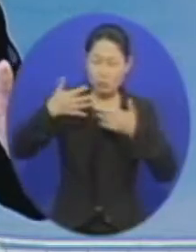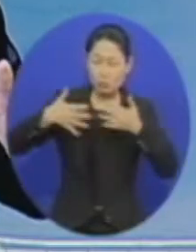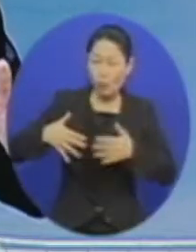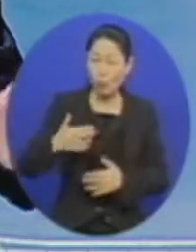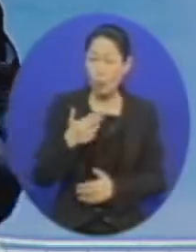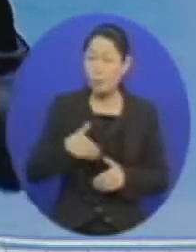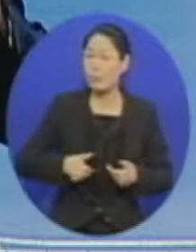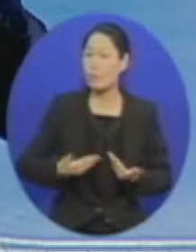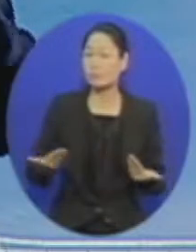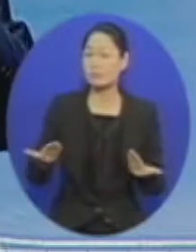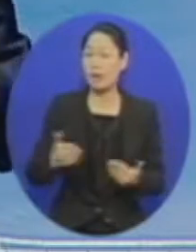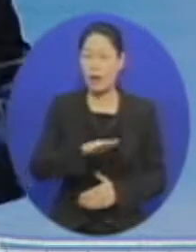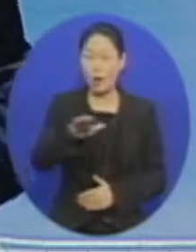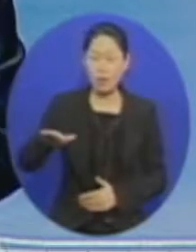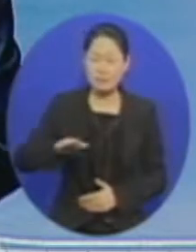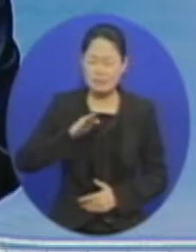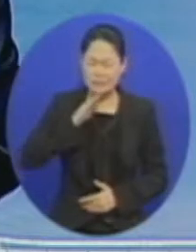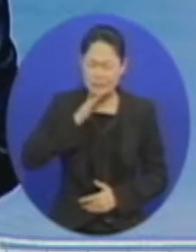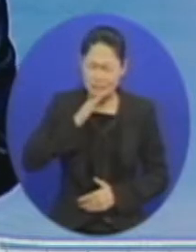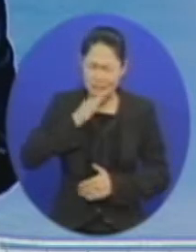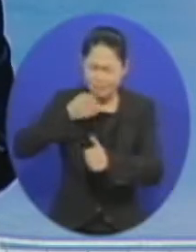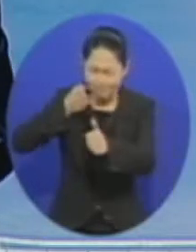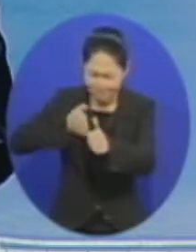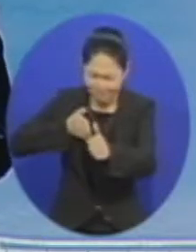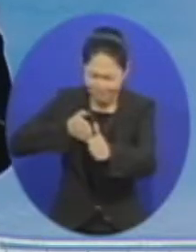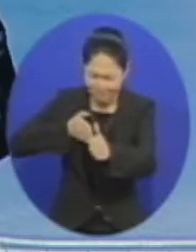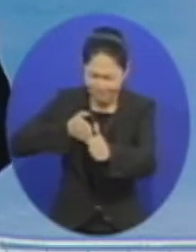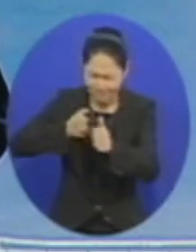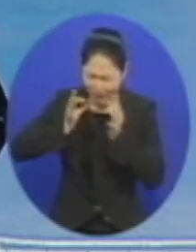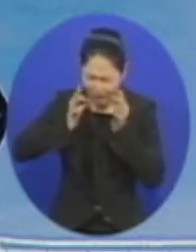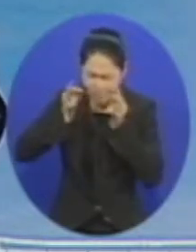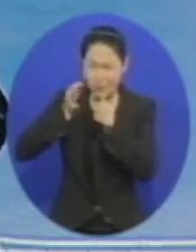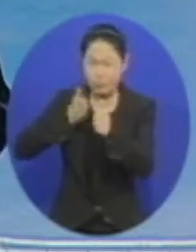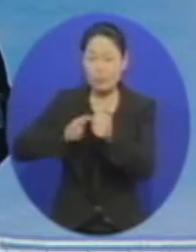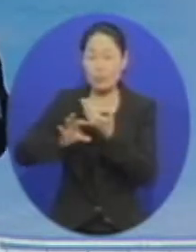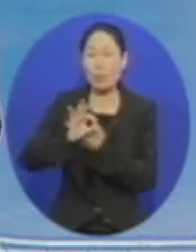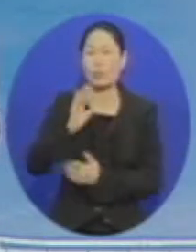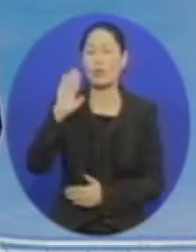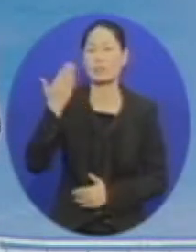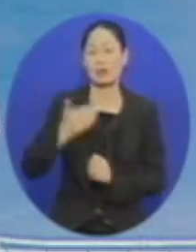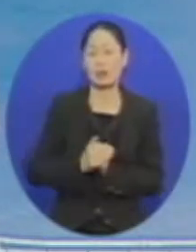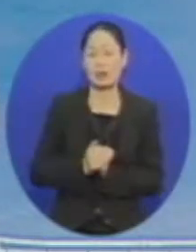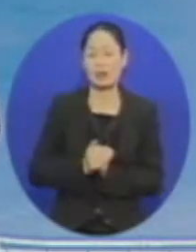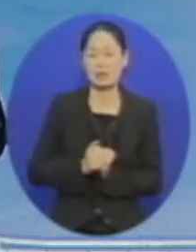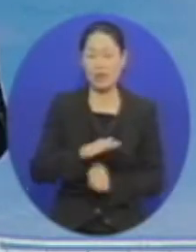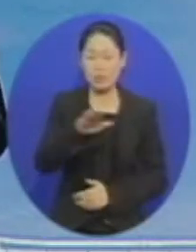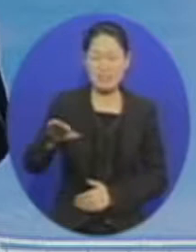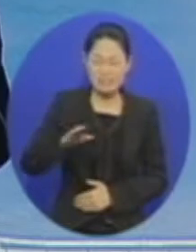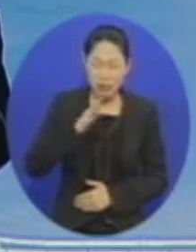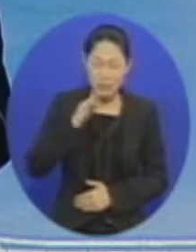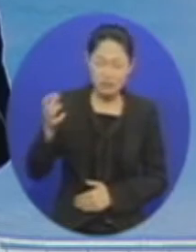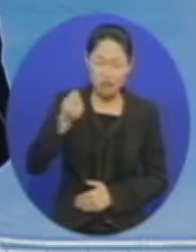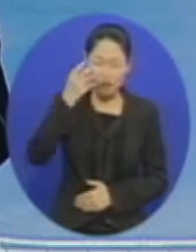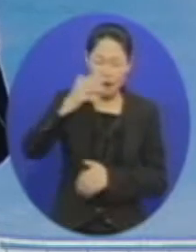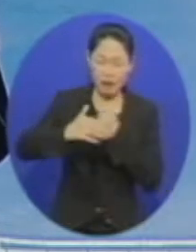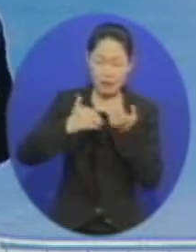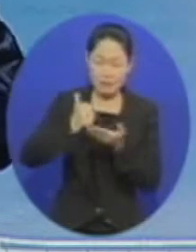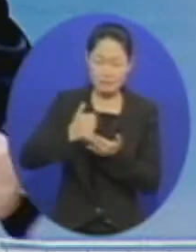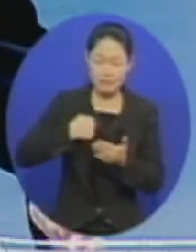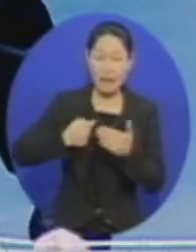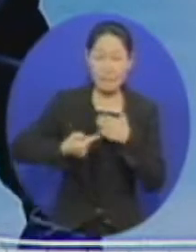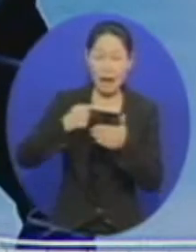없어요 여러분이 진짜 구하면 돼요 여러분이 정말 성령 하나님 제 마음에 옷이 없어서